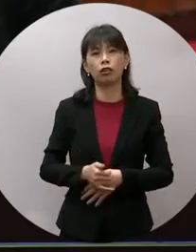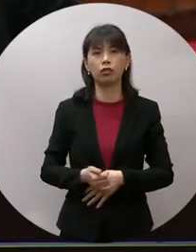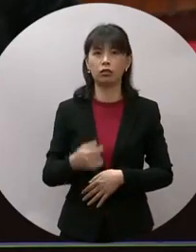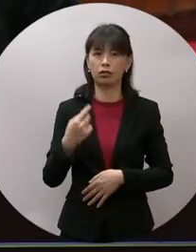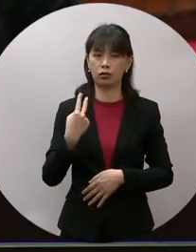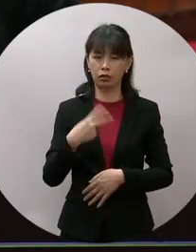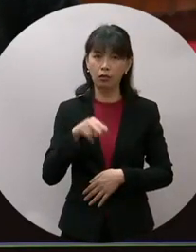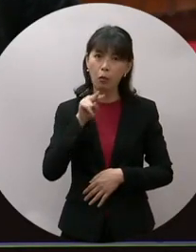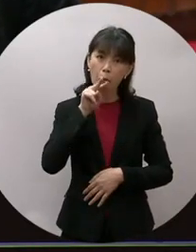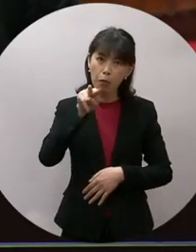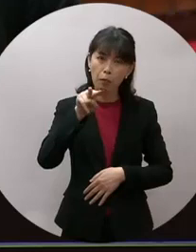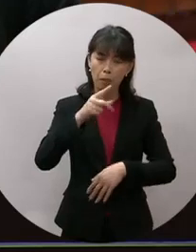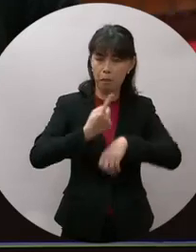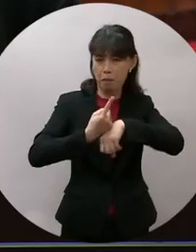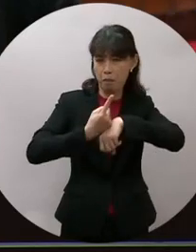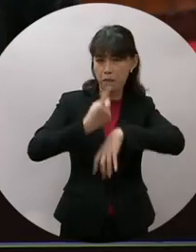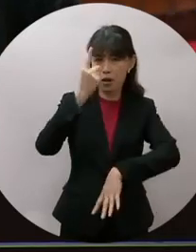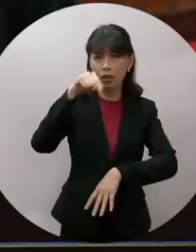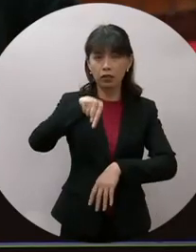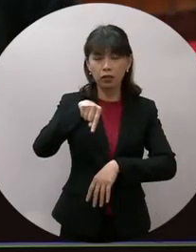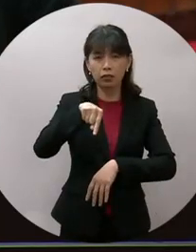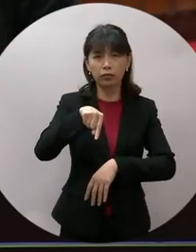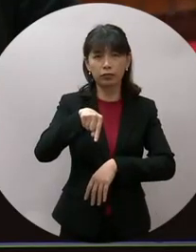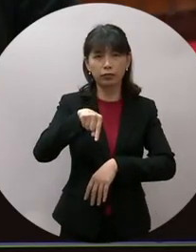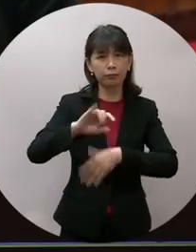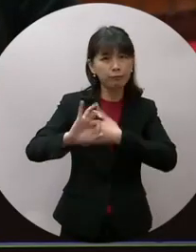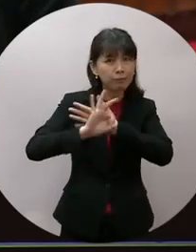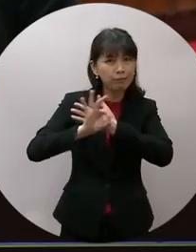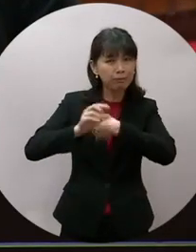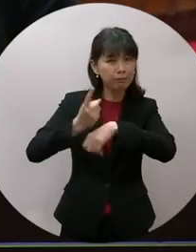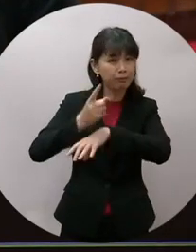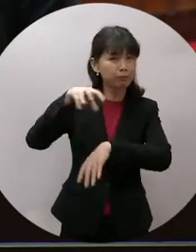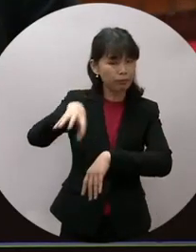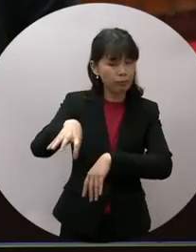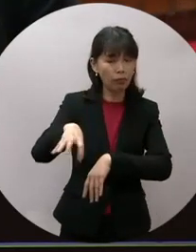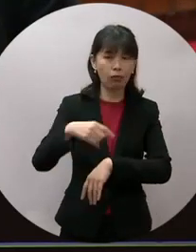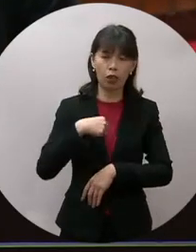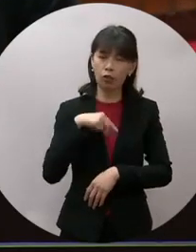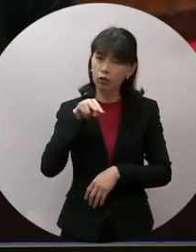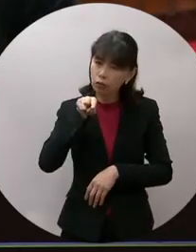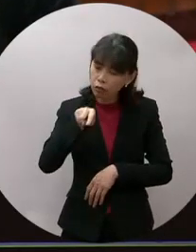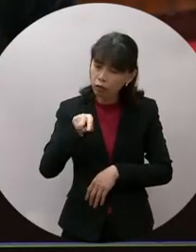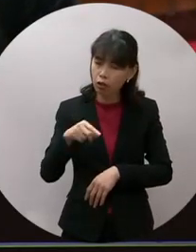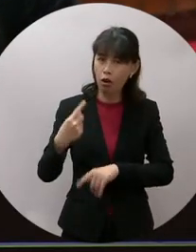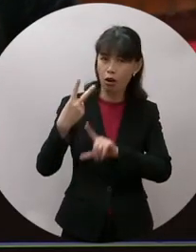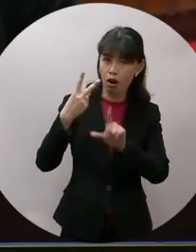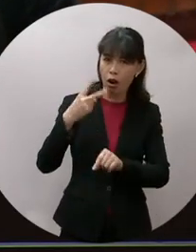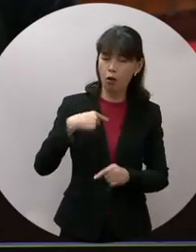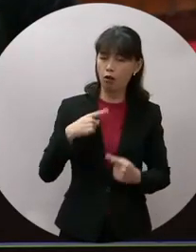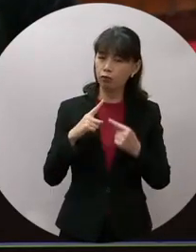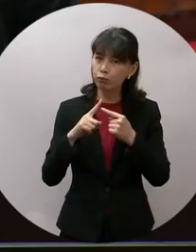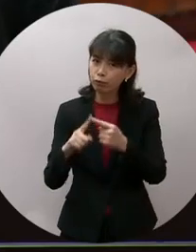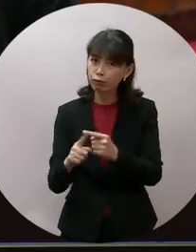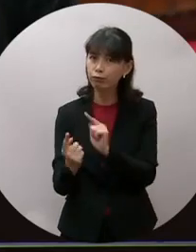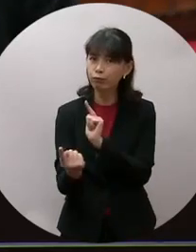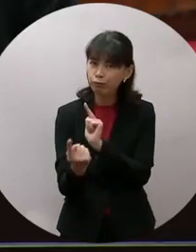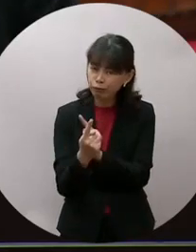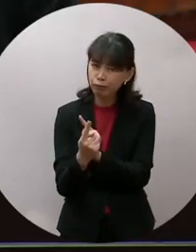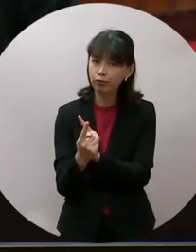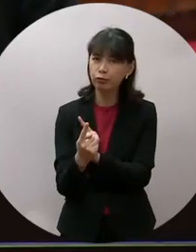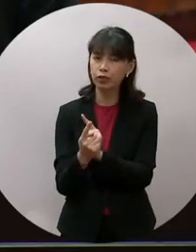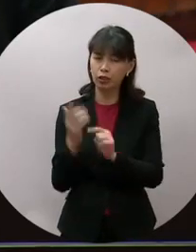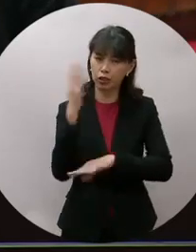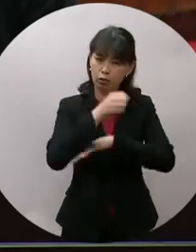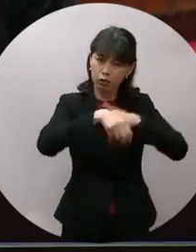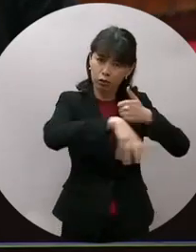业，我们的南田，因为它有这样的一个事情，我到那个地方二月跟他们接触，然后来跟我们的部会